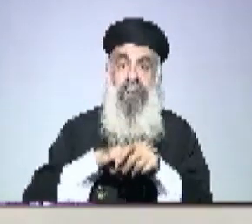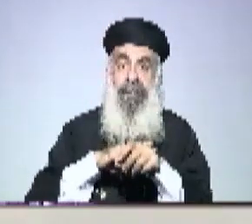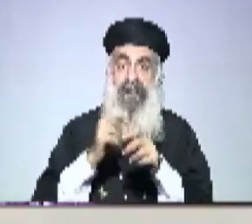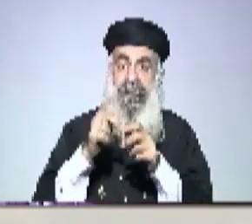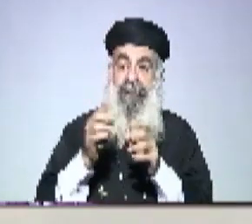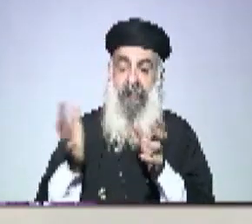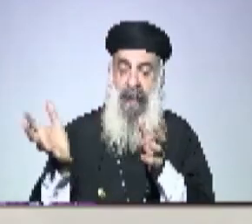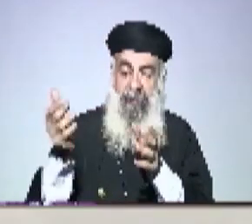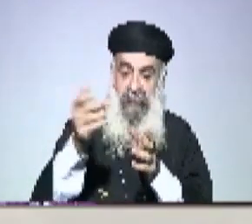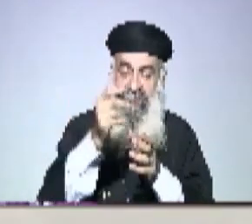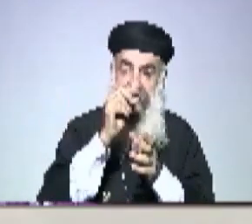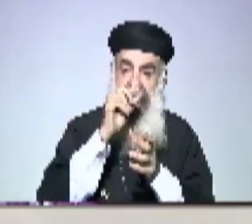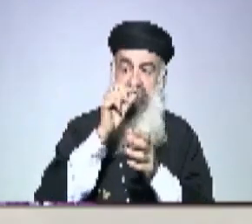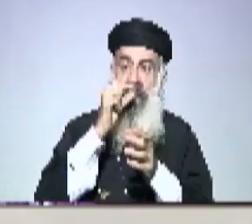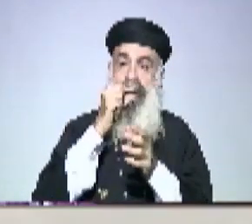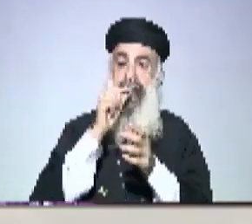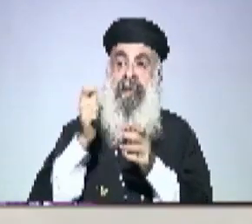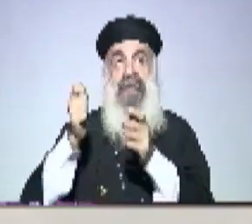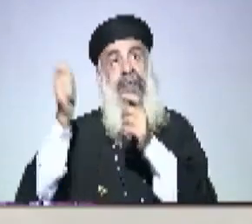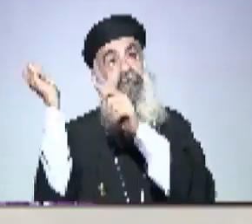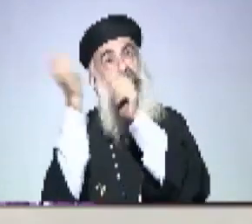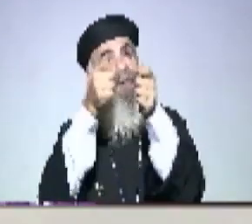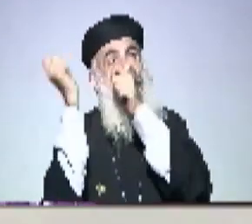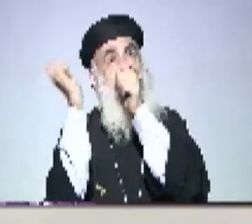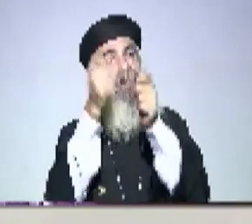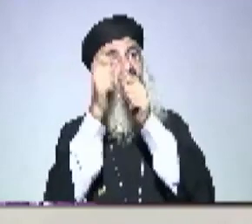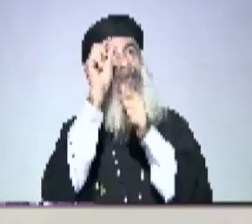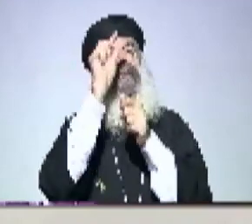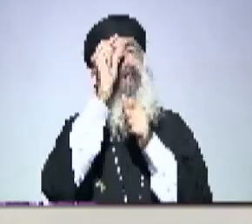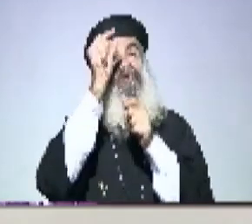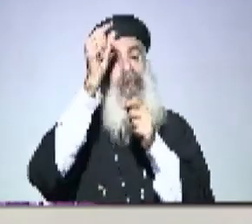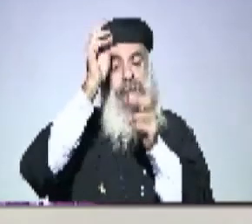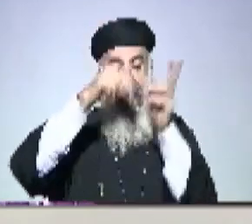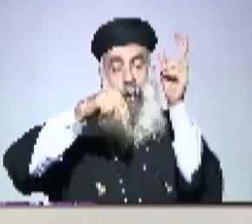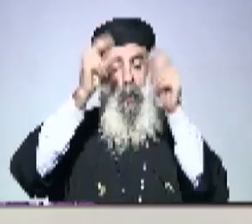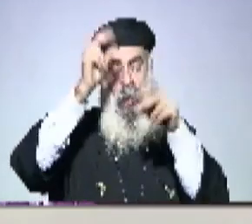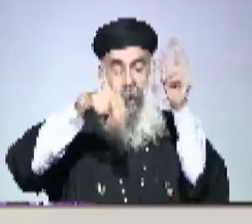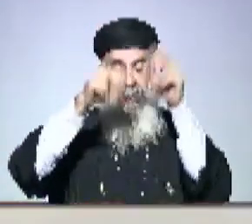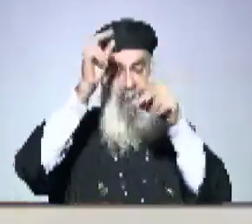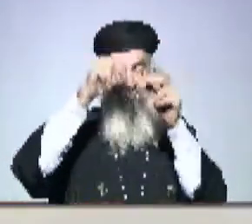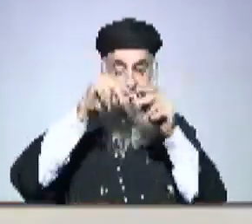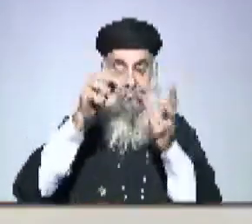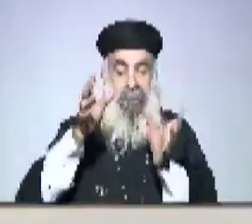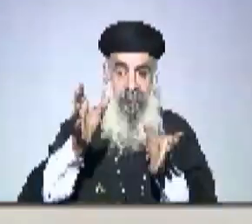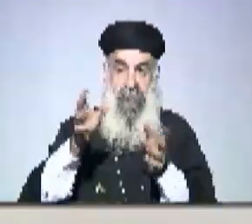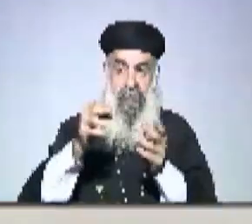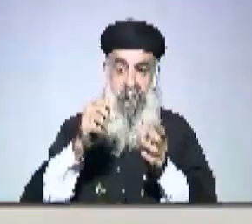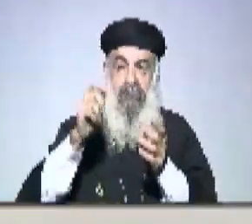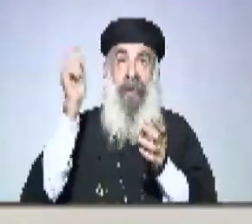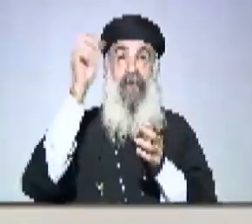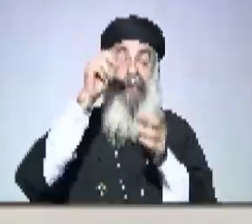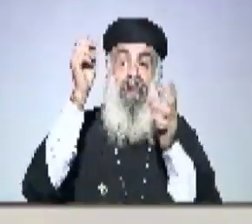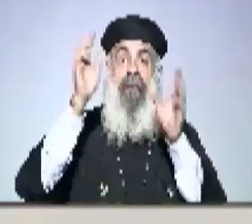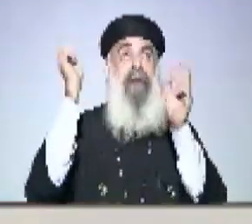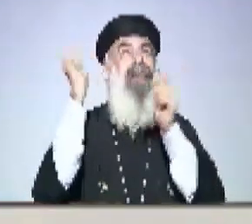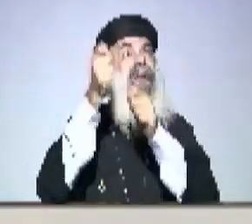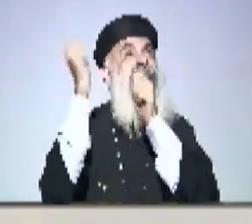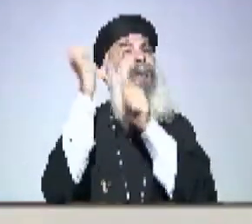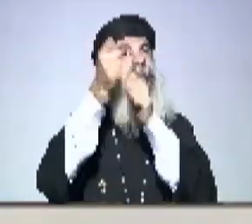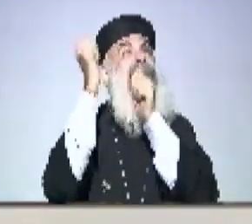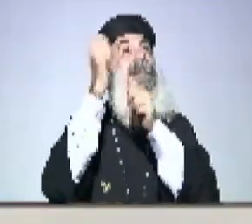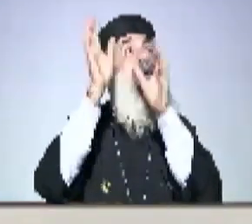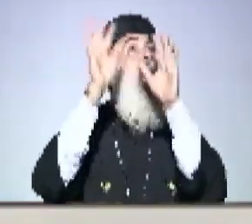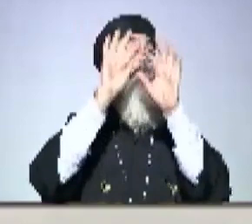عارفين حصاد الزيتون ان هم بيخبطوا الشجره فالزيتون يقع في الارض فيقعد يخبط في الشجره لغايه ما ينزل كل